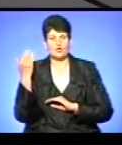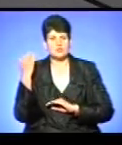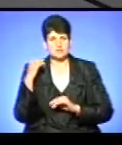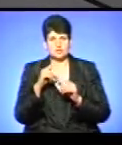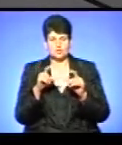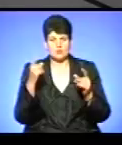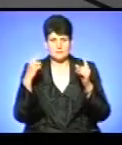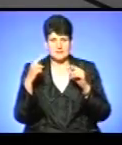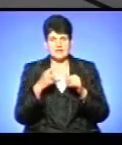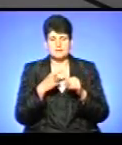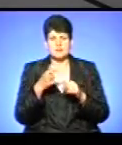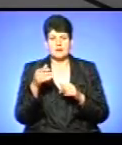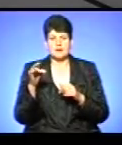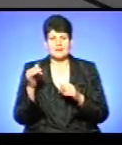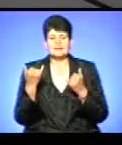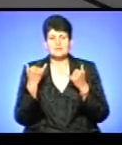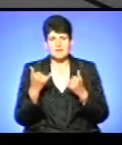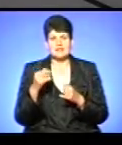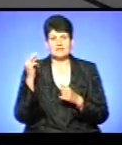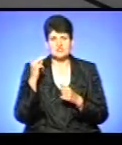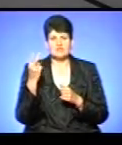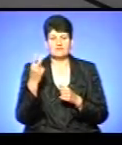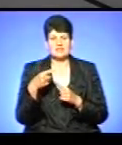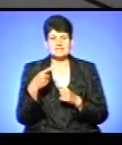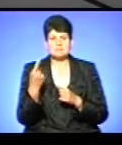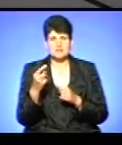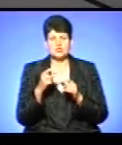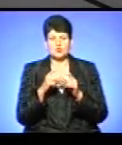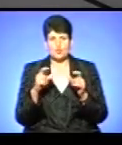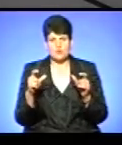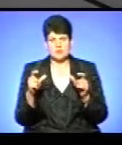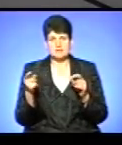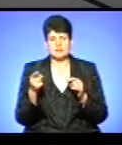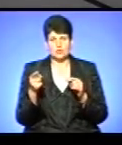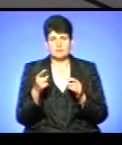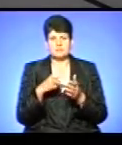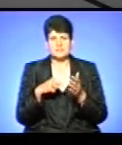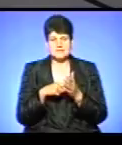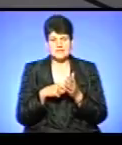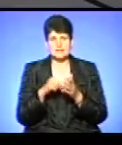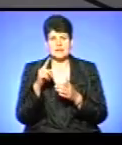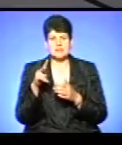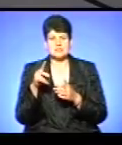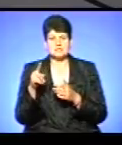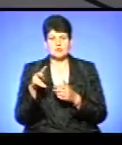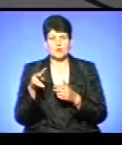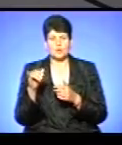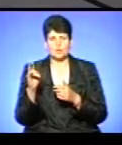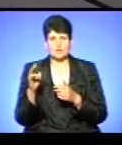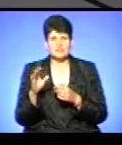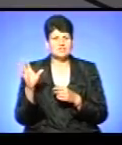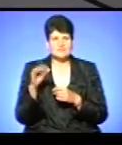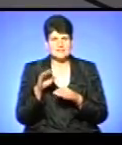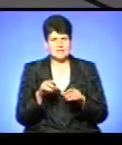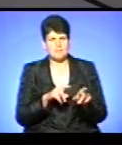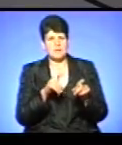школі мистецтв імені Ігоря Грети, тепер навчаються в 21-й школі Тернопільській міській на Злуки. Чи всі діти